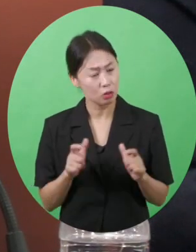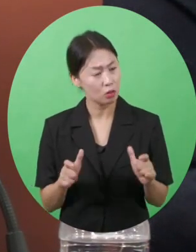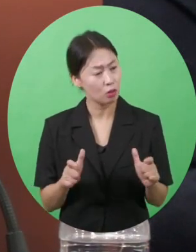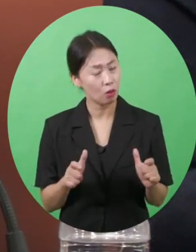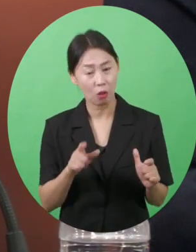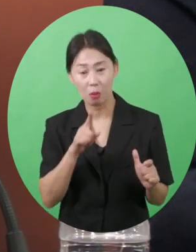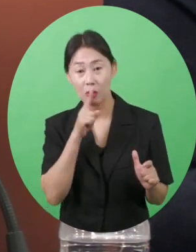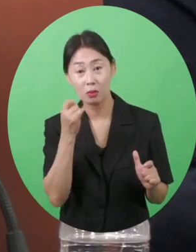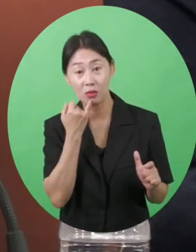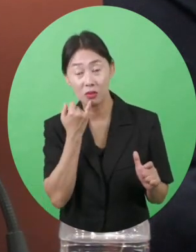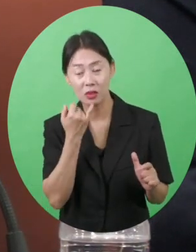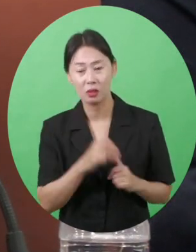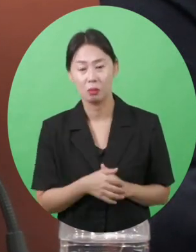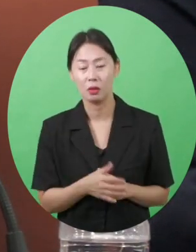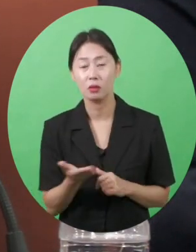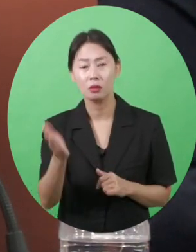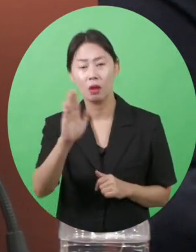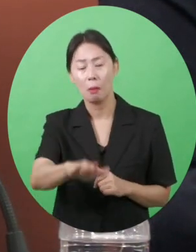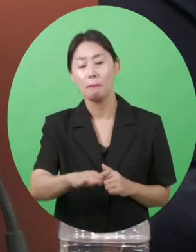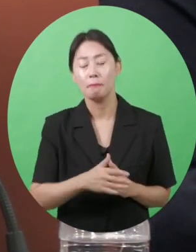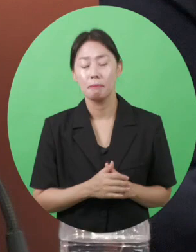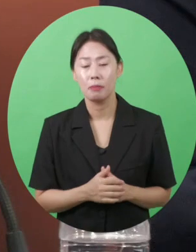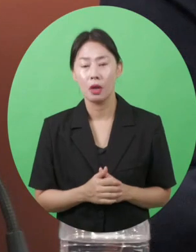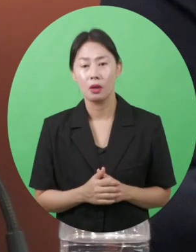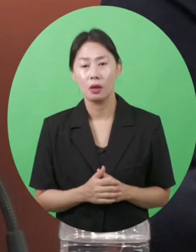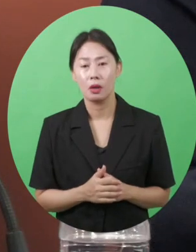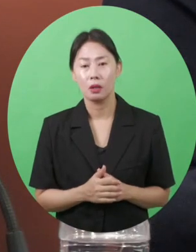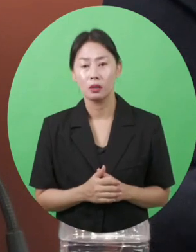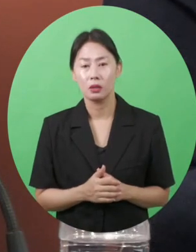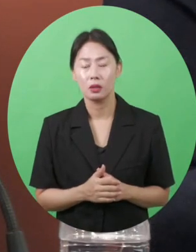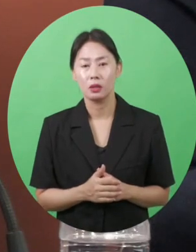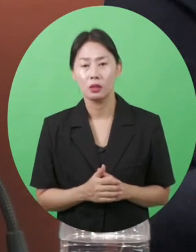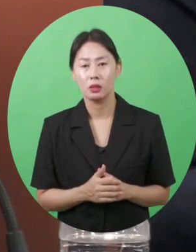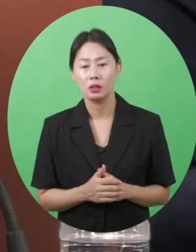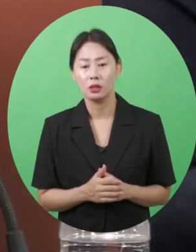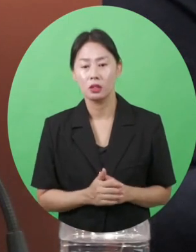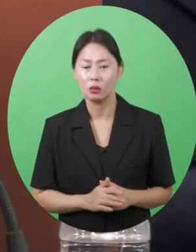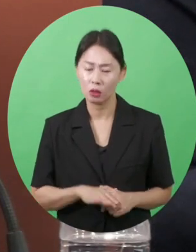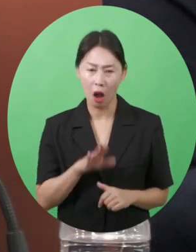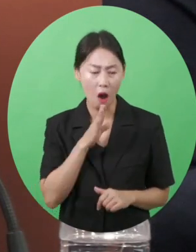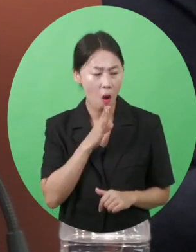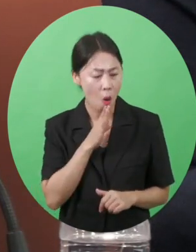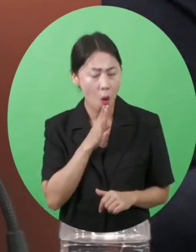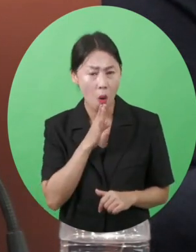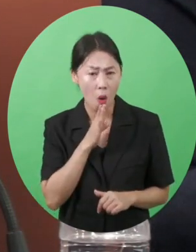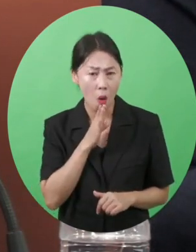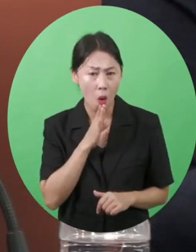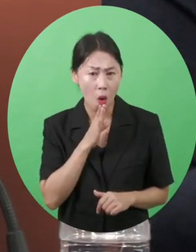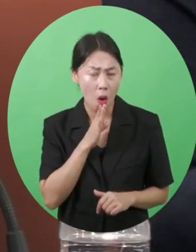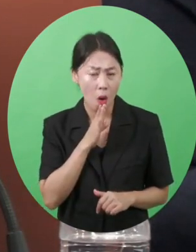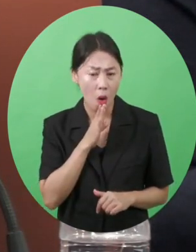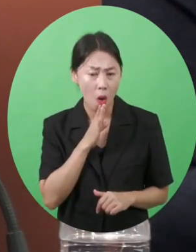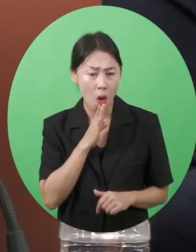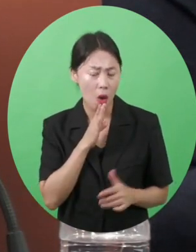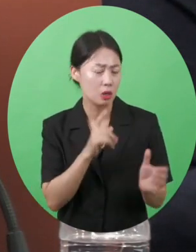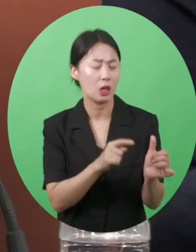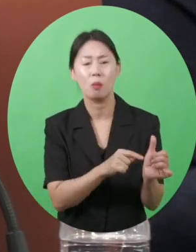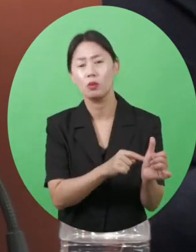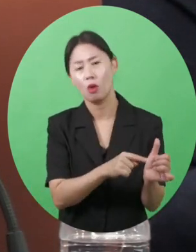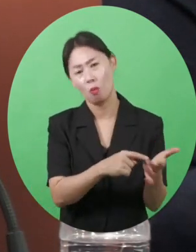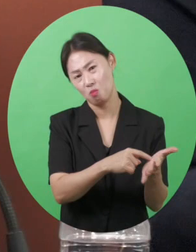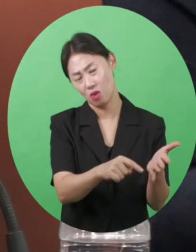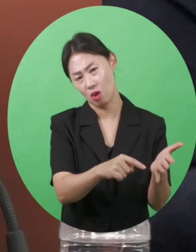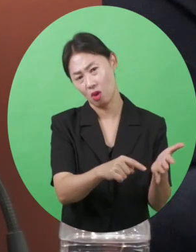되나요? 네. 근데 이제 지금 여기에 든 실 이용자들이 제가 알기로는 남성